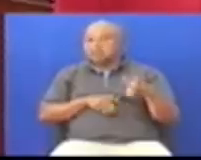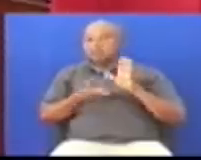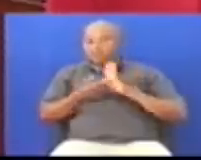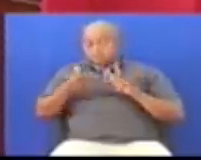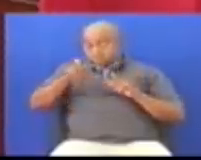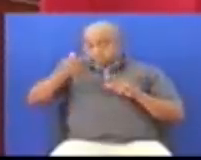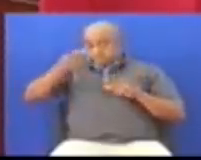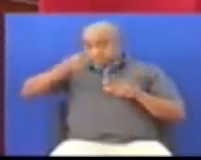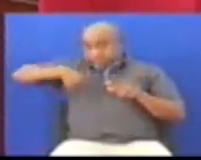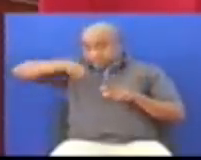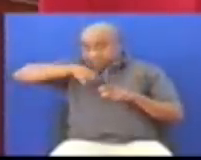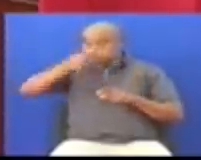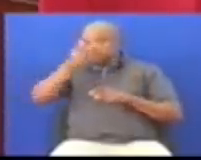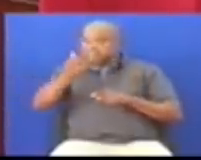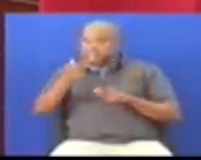tutaamua